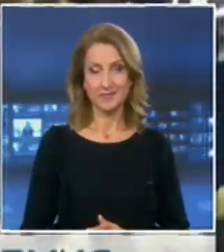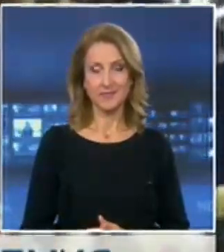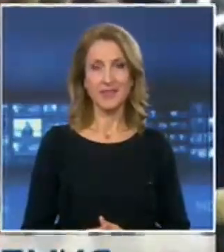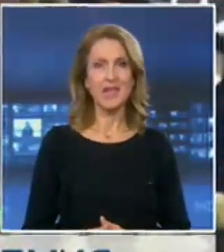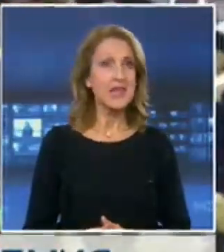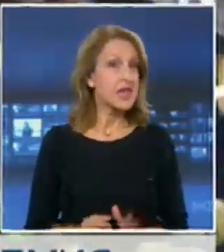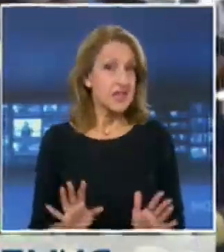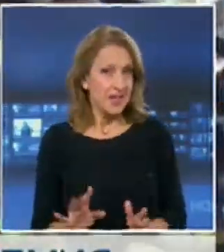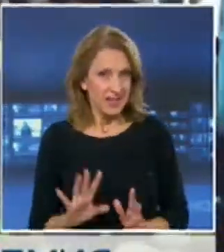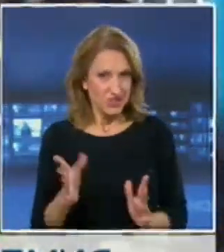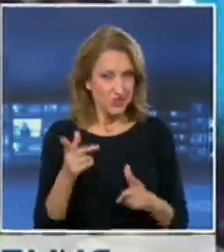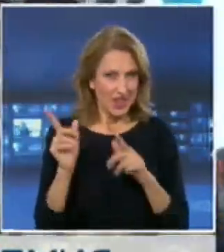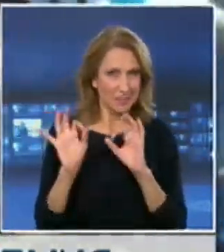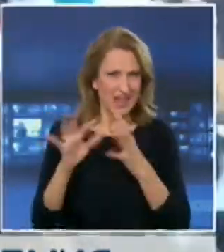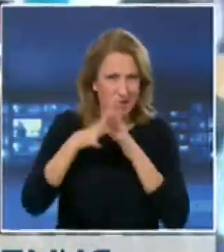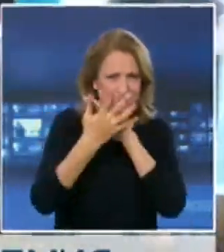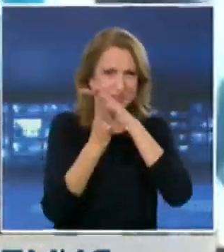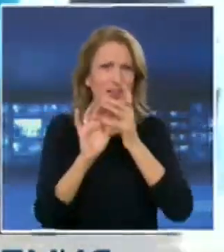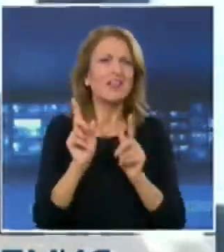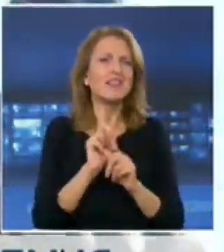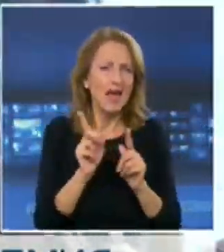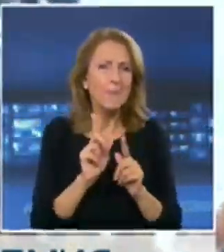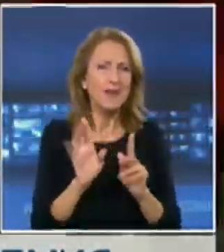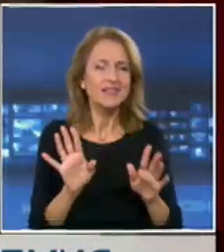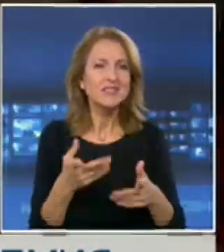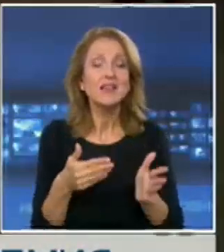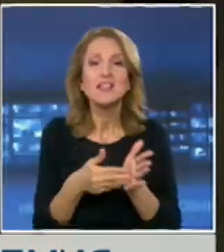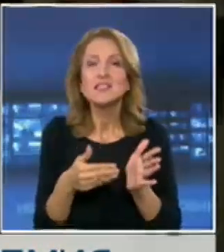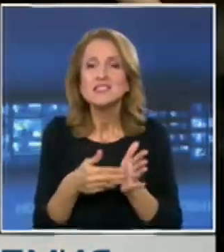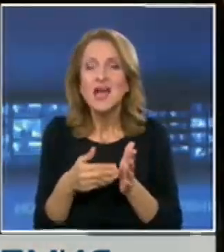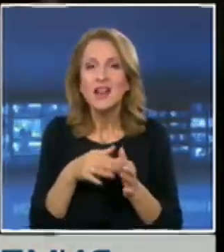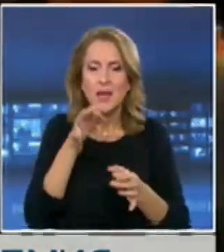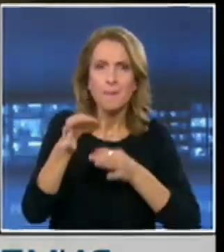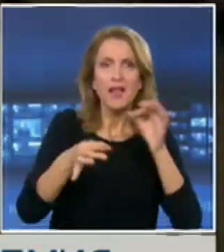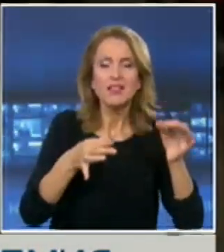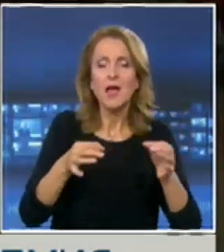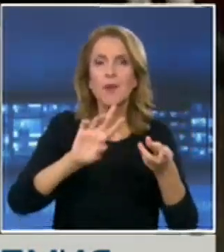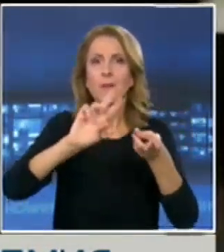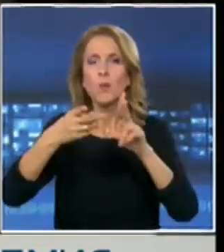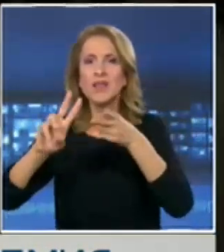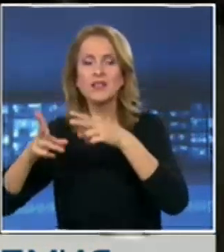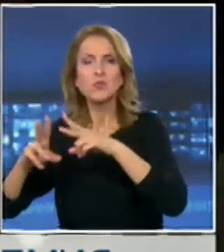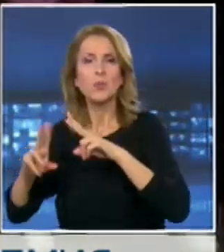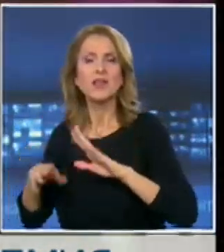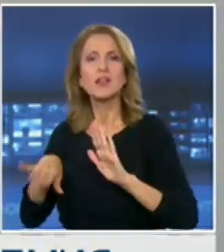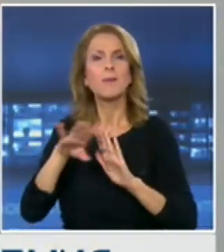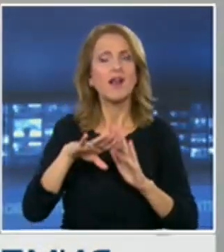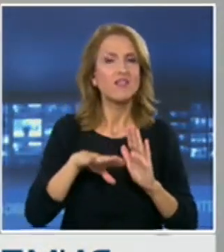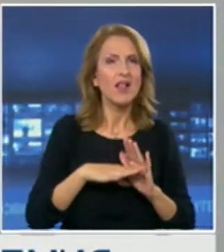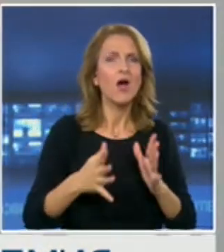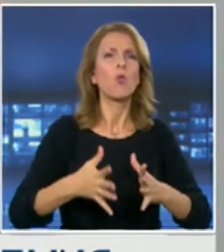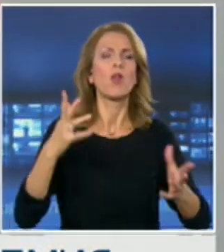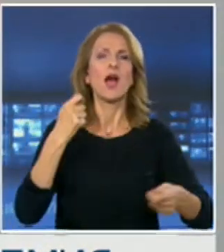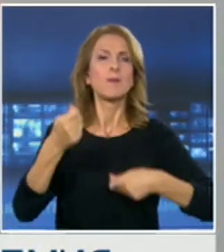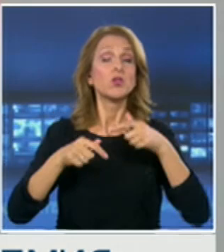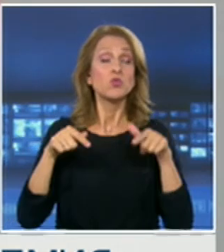Едва ли ще станем свидетели на подобна клетка тази година, защото пандемията промени правилата навсякъде, дори и при голямото пазаруване. Това ще бъде